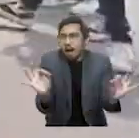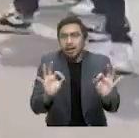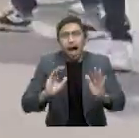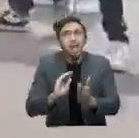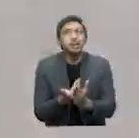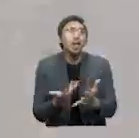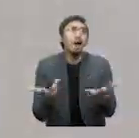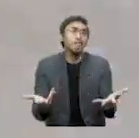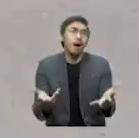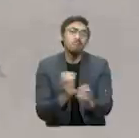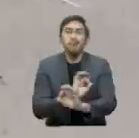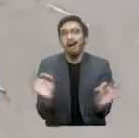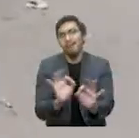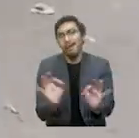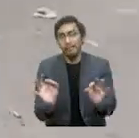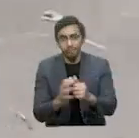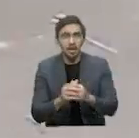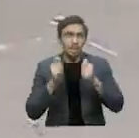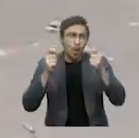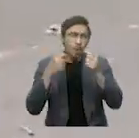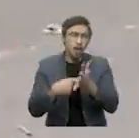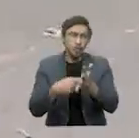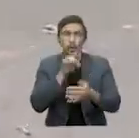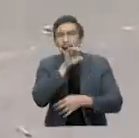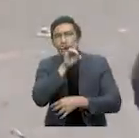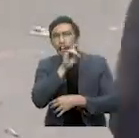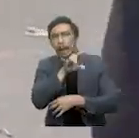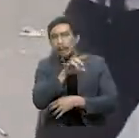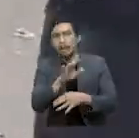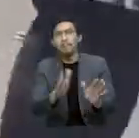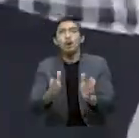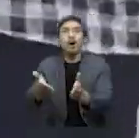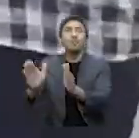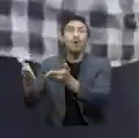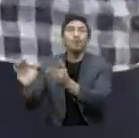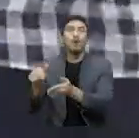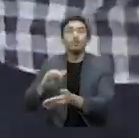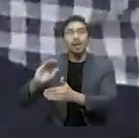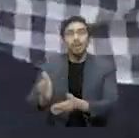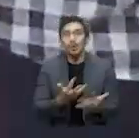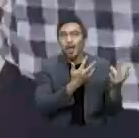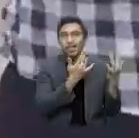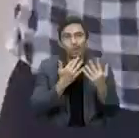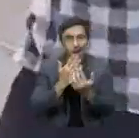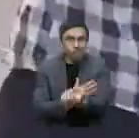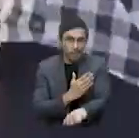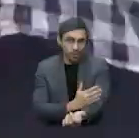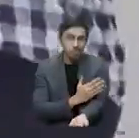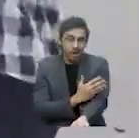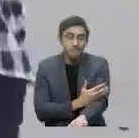hasilnya. Demo mahasiswa mengkritik pembangunan disampaikan untuk menyambut hari ulang tahun Kabupaten Lebak yang